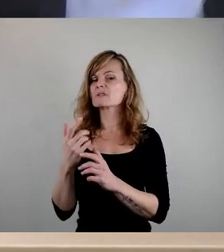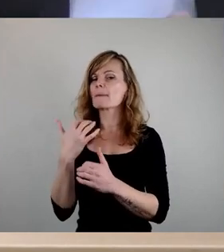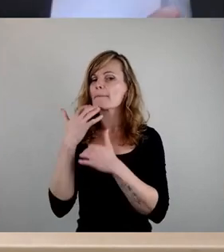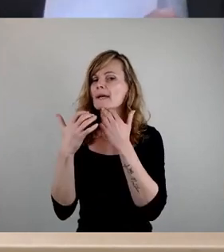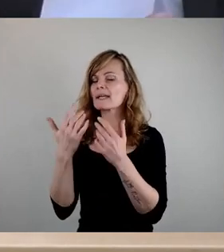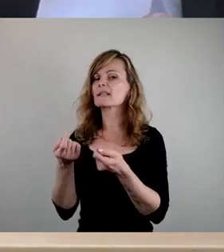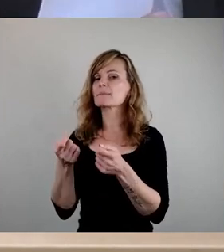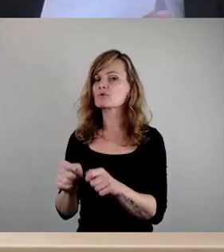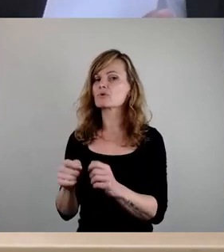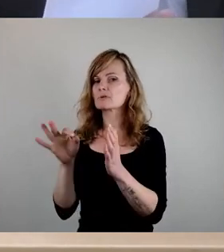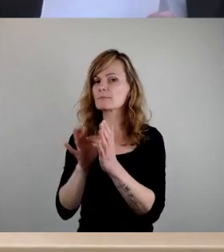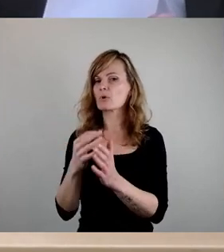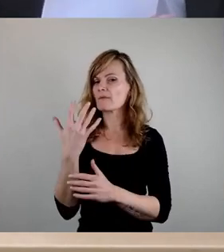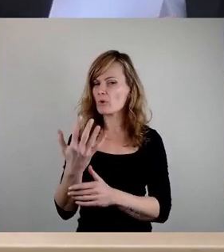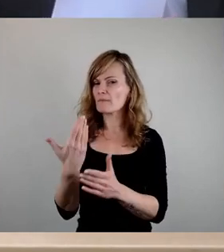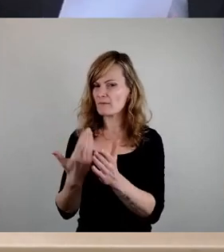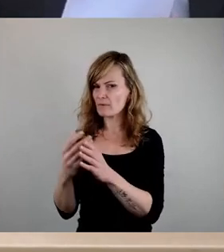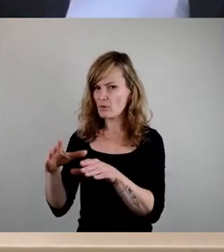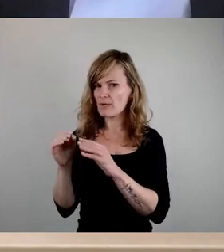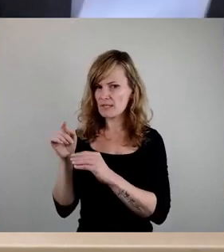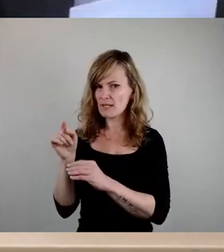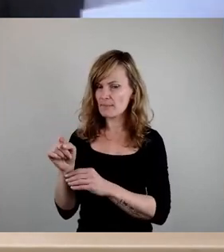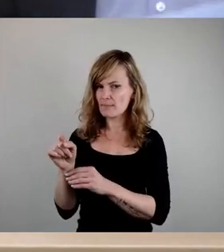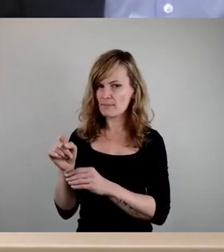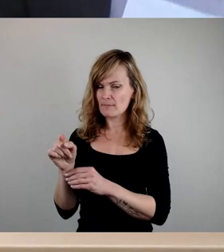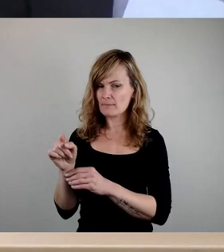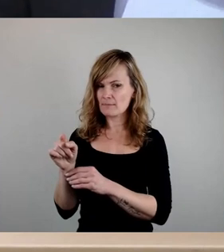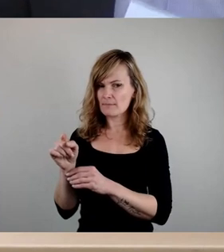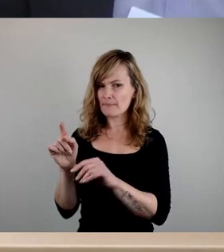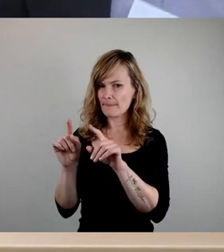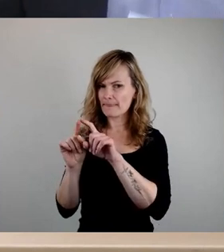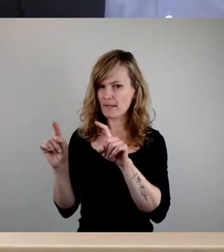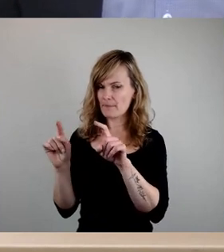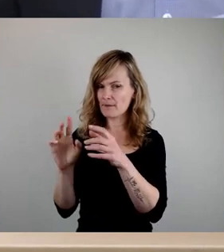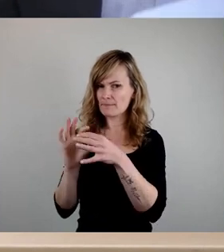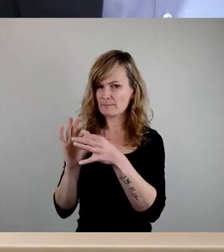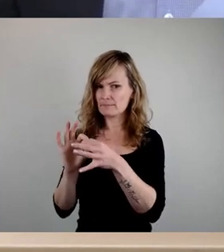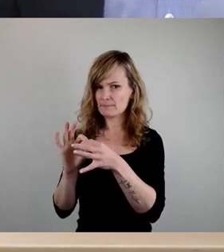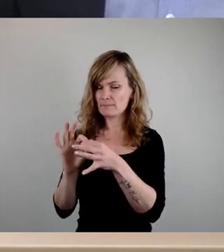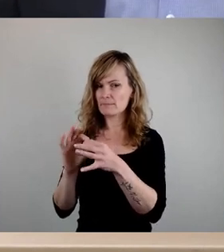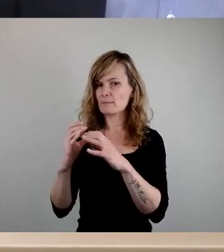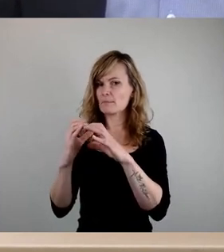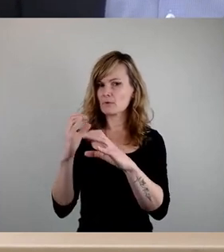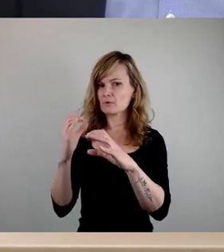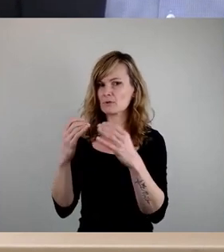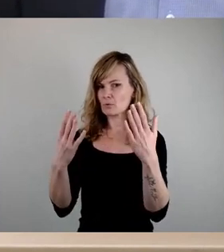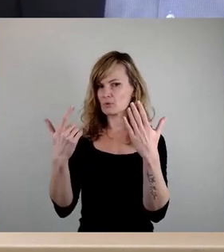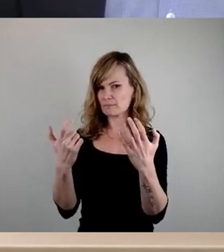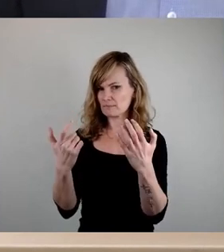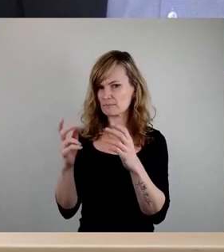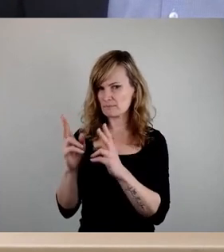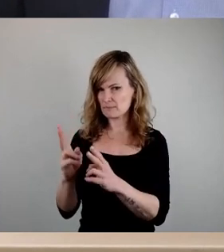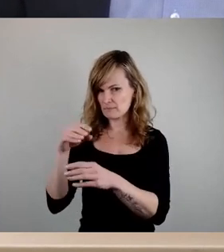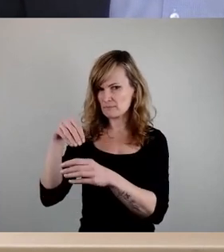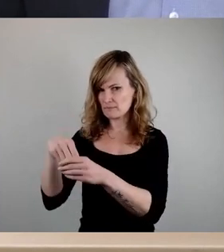Beschlusspunkt 5 zu übernehmen, was die Angelegenheiten angeht der Buslinie 79. Das wollten wir